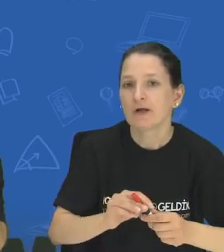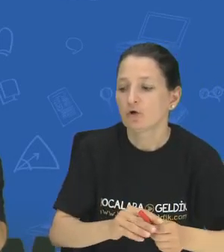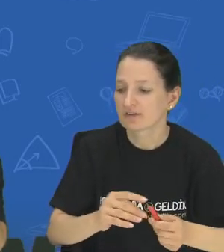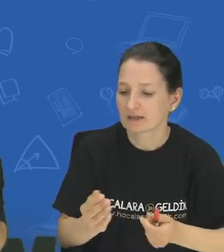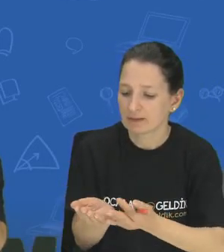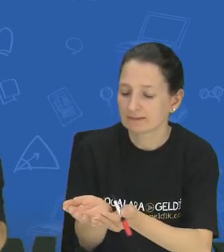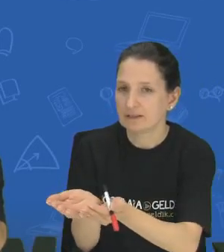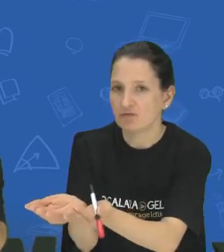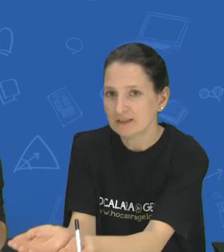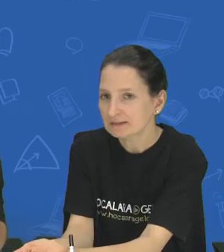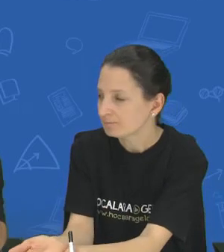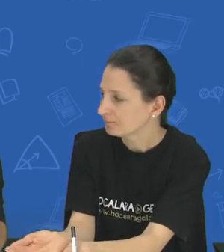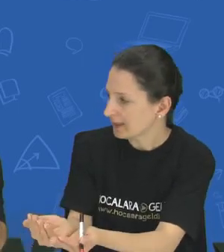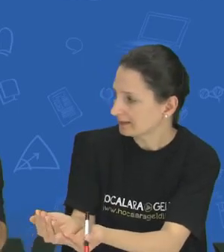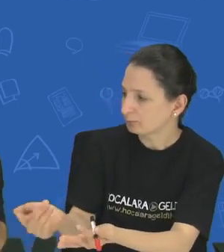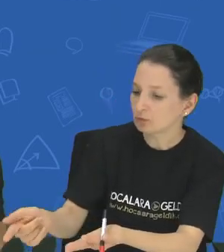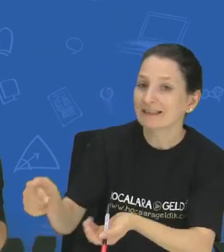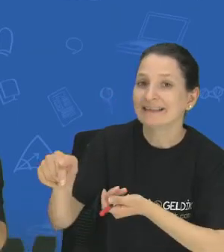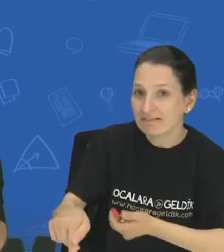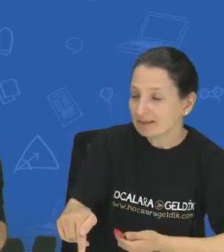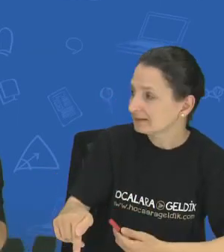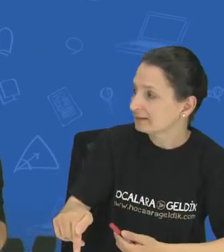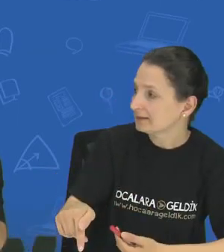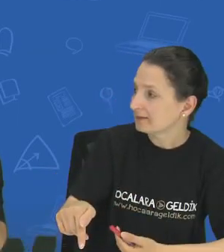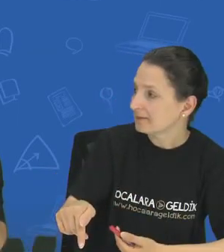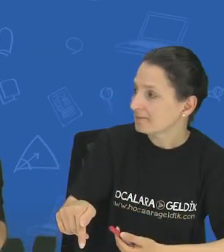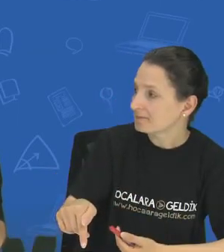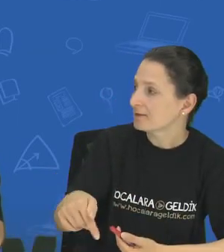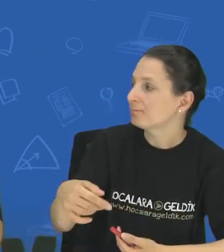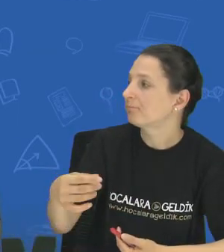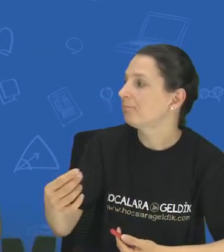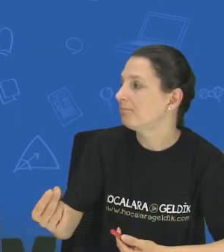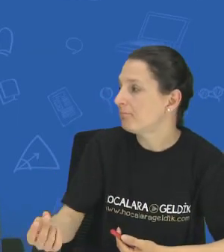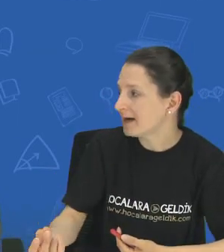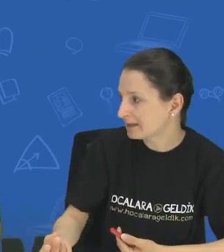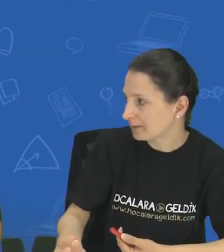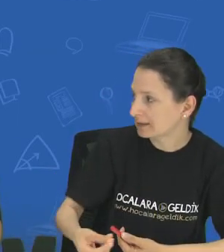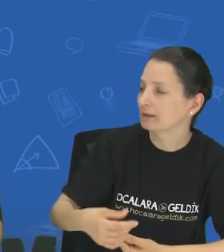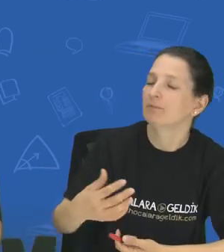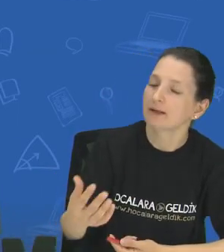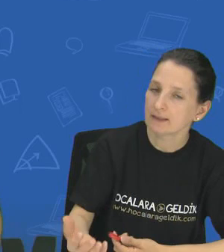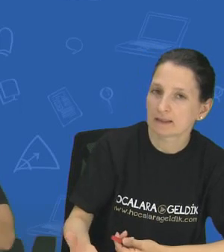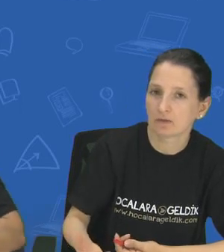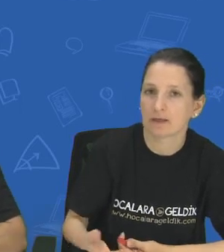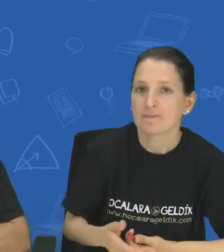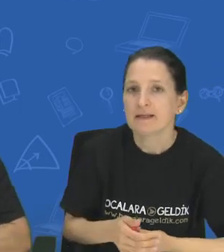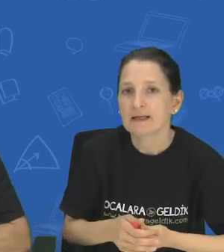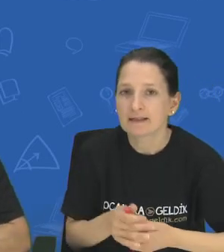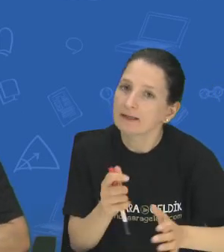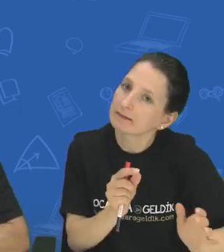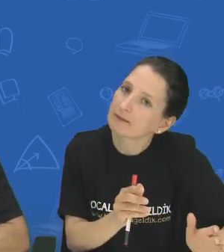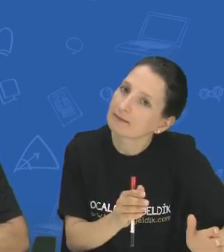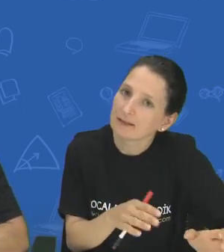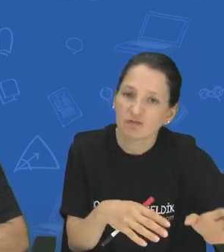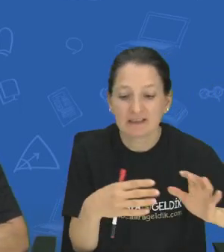öğrenmişiz. Hoca sana maddeyi verir. Der ki bunda ne var? Hangi maddeden ne miktarda, bak ne oranda? Bakalım. Aynen öyle.